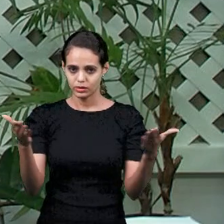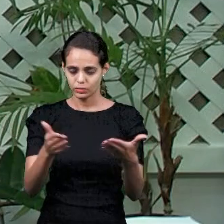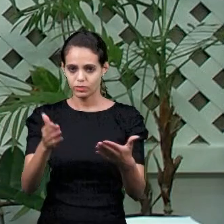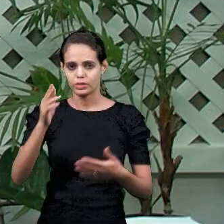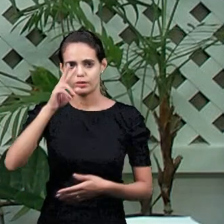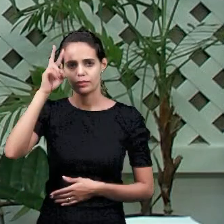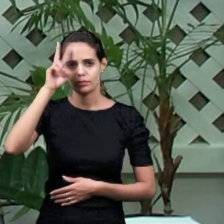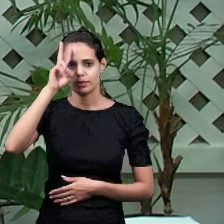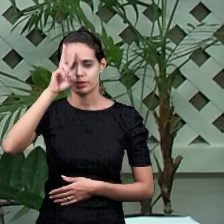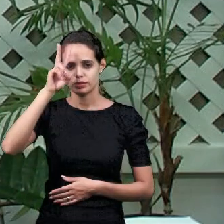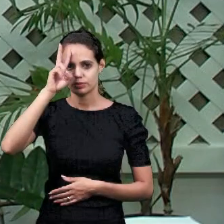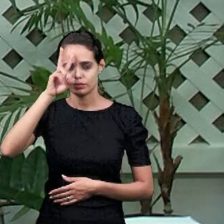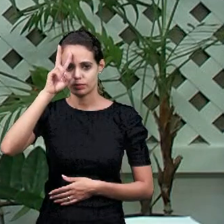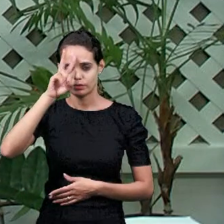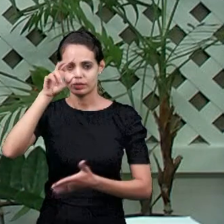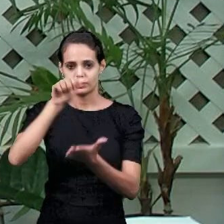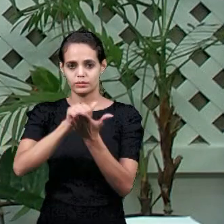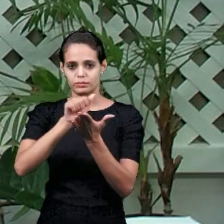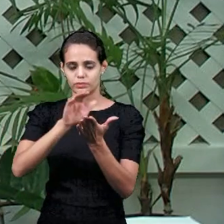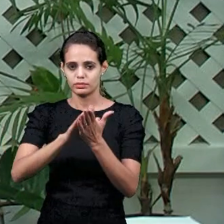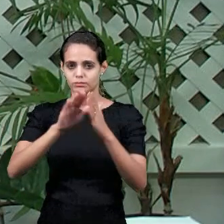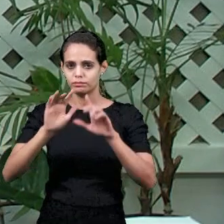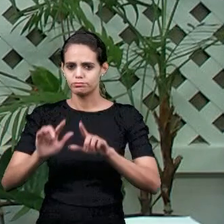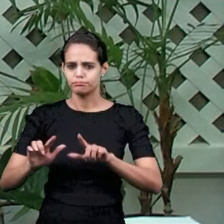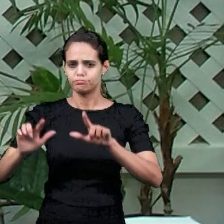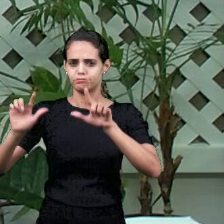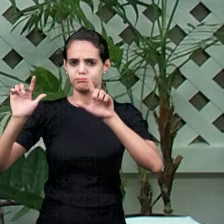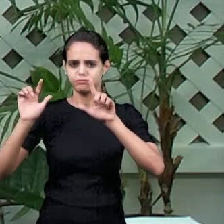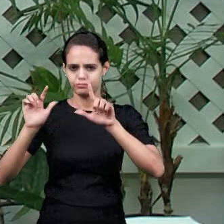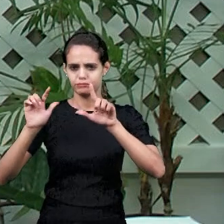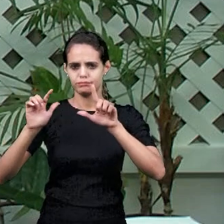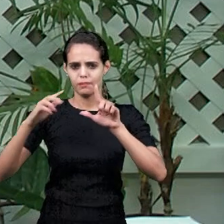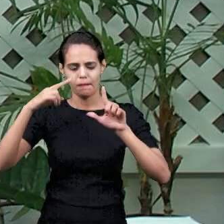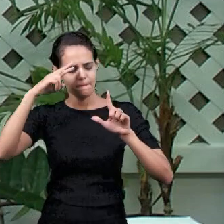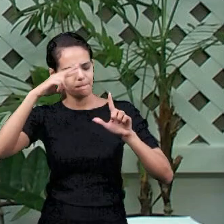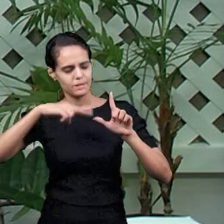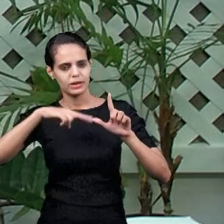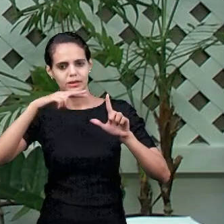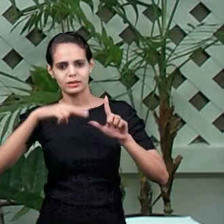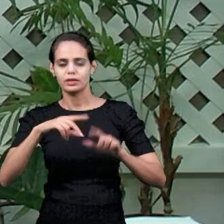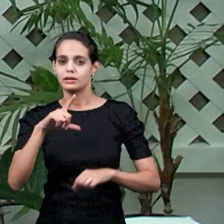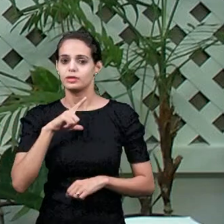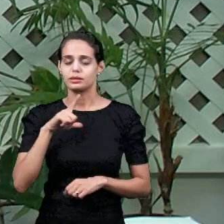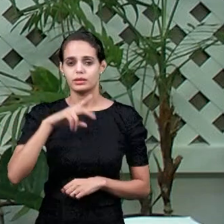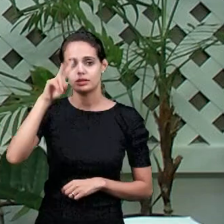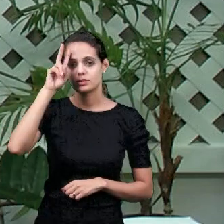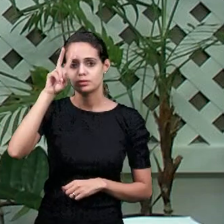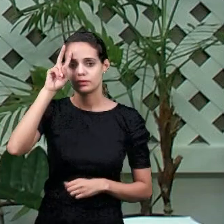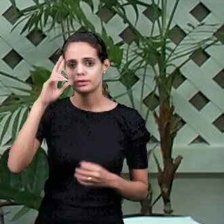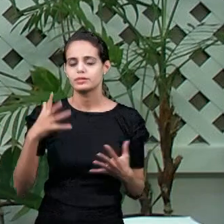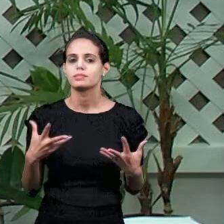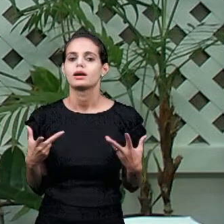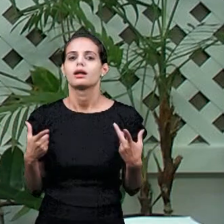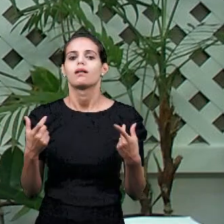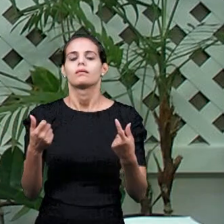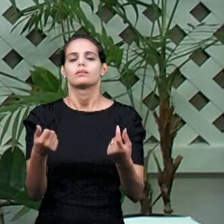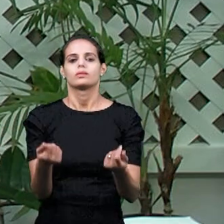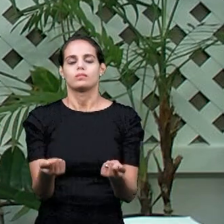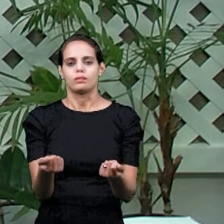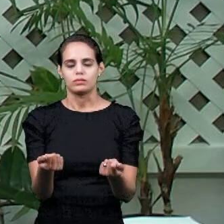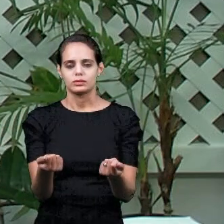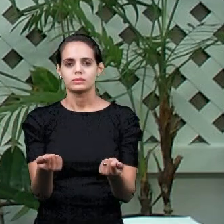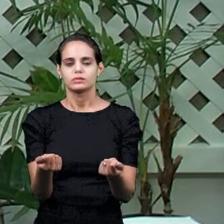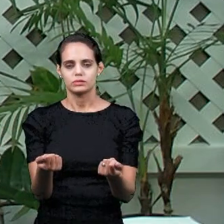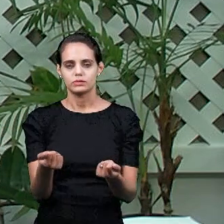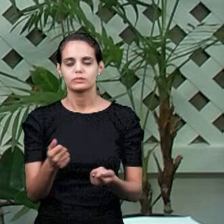être publiée, mais il y a beaucoup d'histoires merveilleuses et cet homme serviteur de Dieu, il méritait